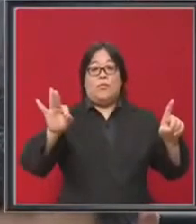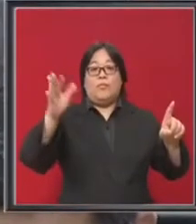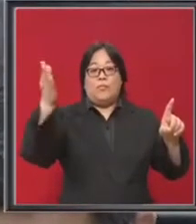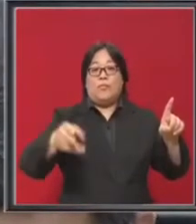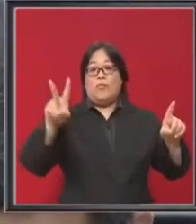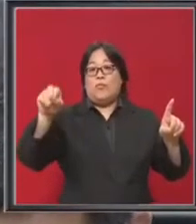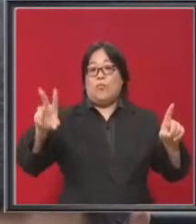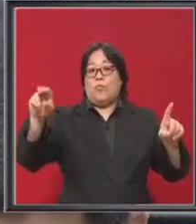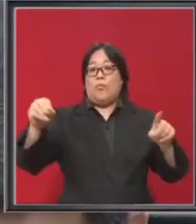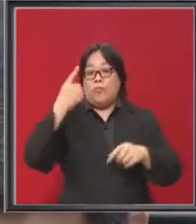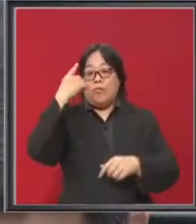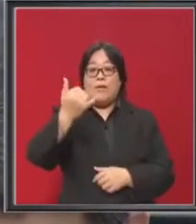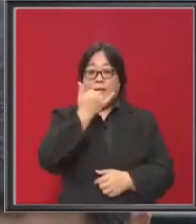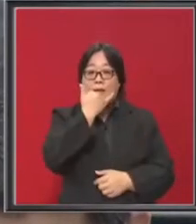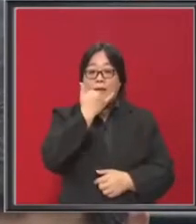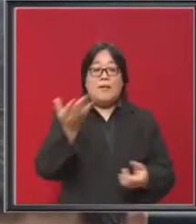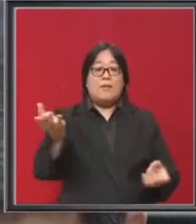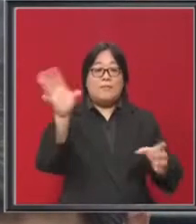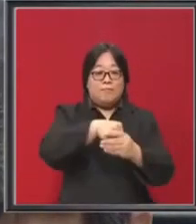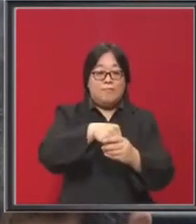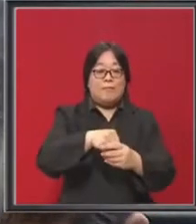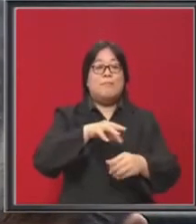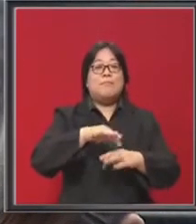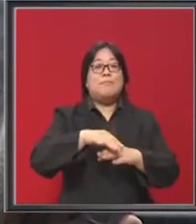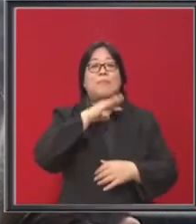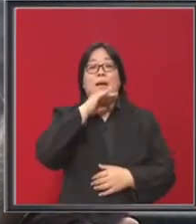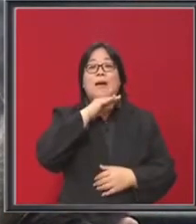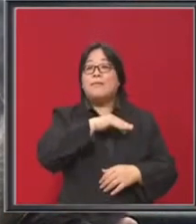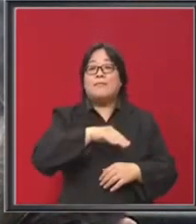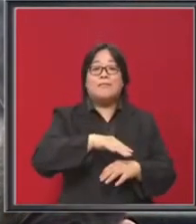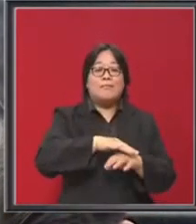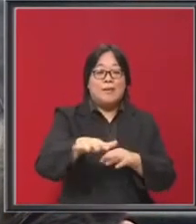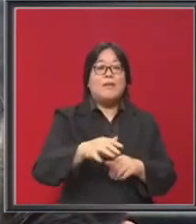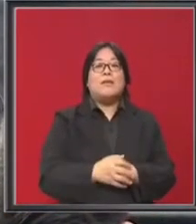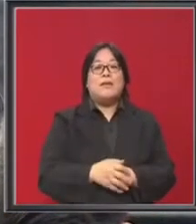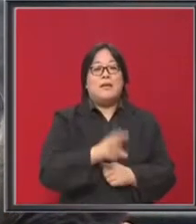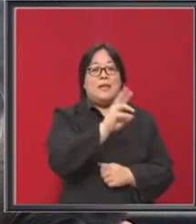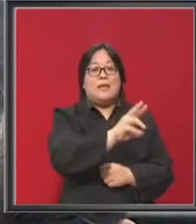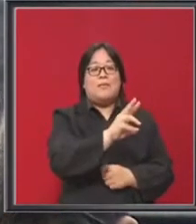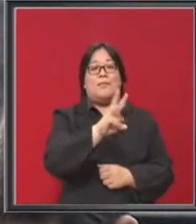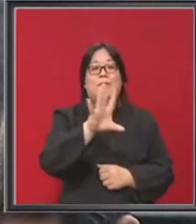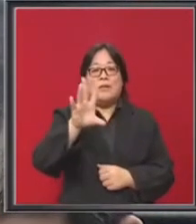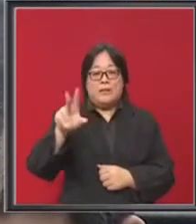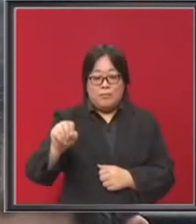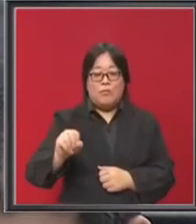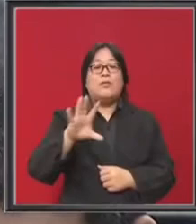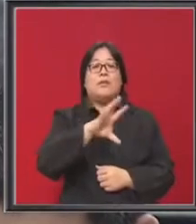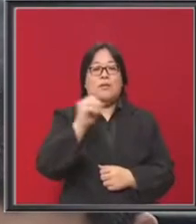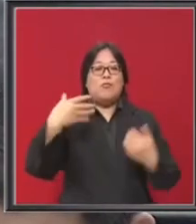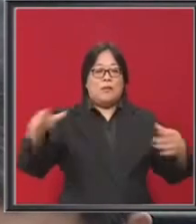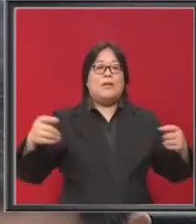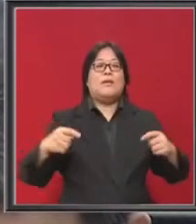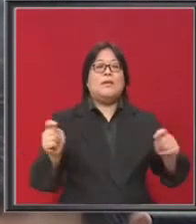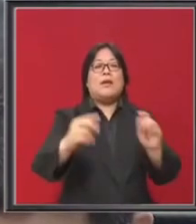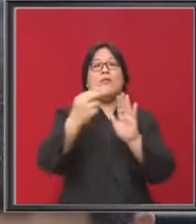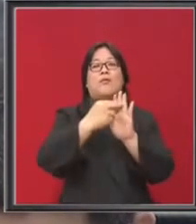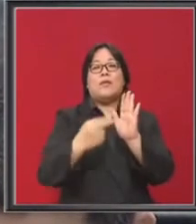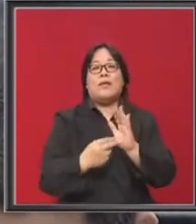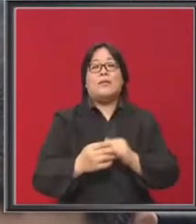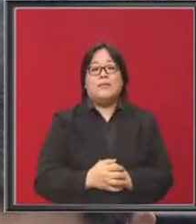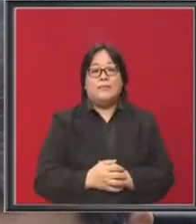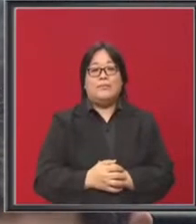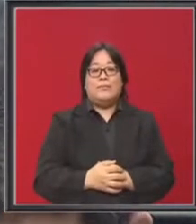2020 bagi kesalahan yang menyebabkan pencemaran ae sebanyak 636 Sarekat telah diambil tindakan undang-undang